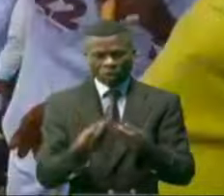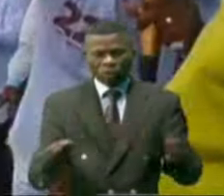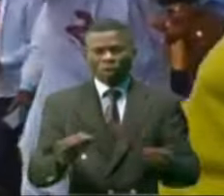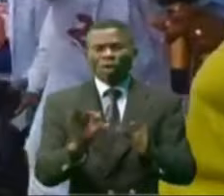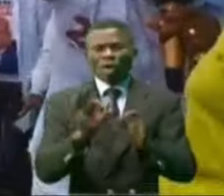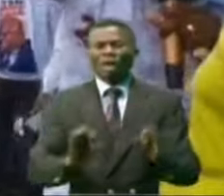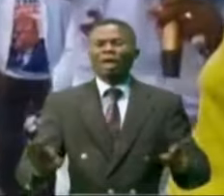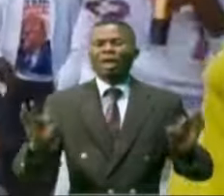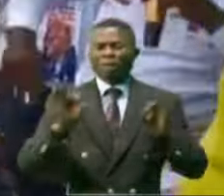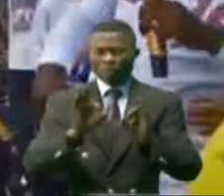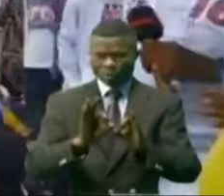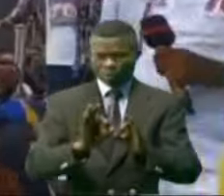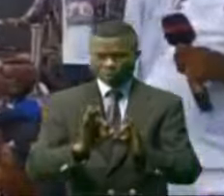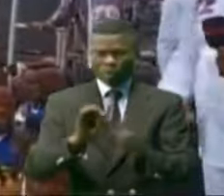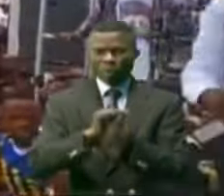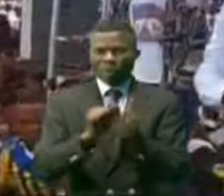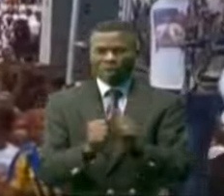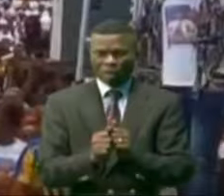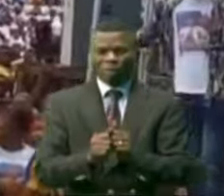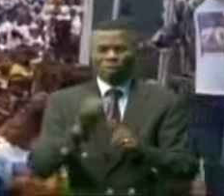adéquates à tous ces problèmes qui agacent les habitants de la ville de Kananga.